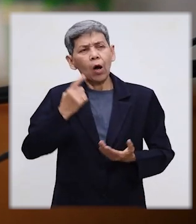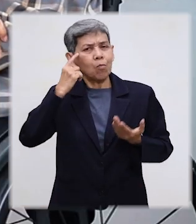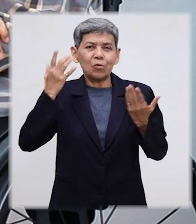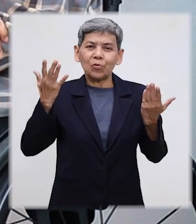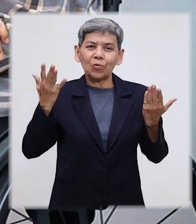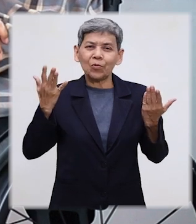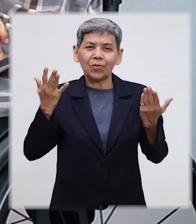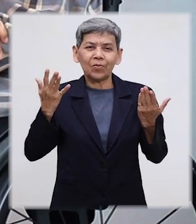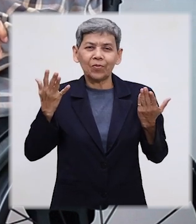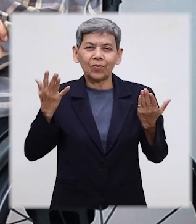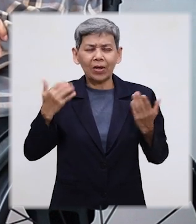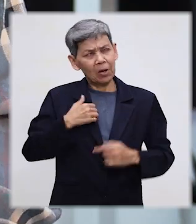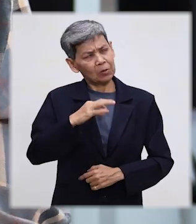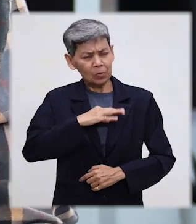า